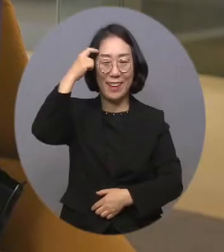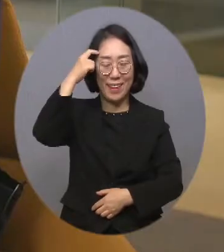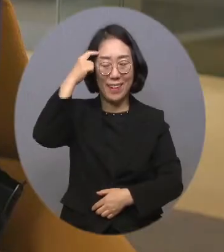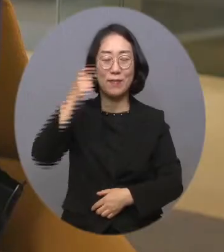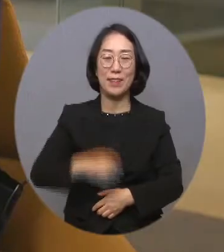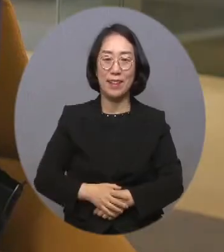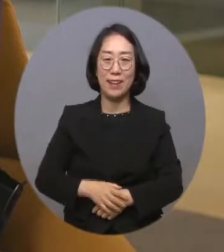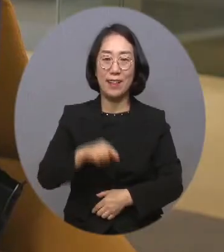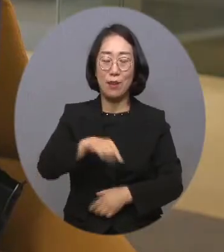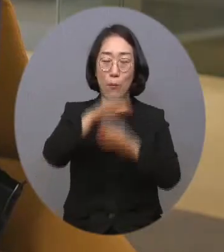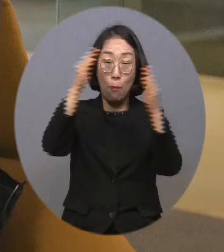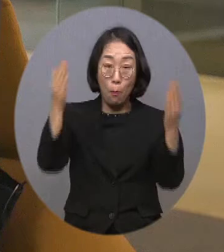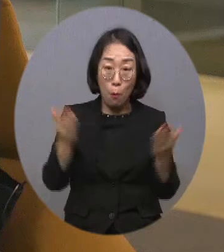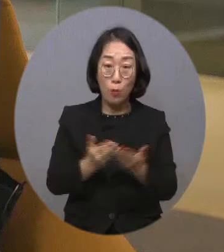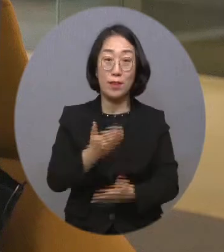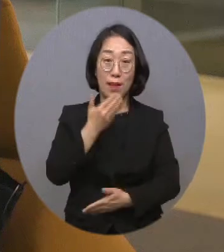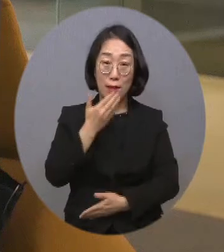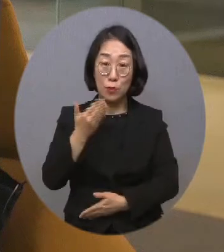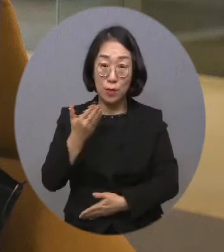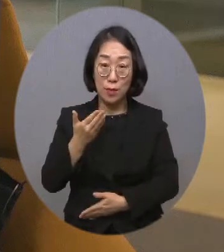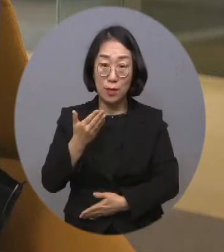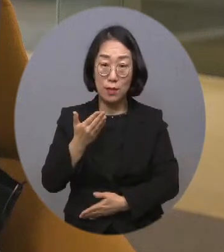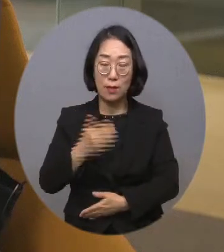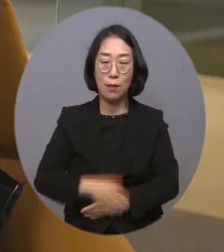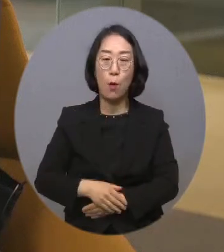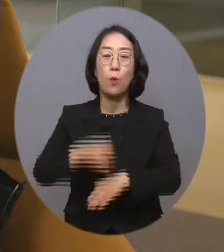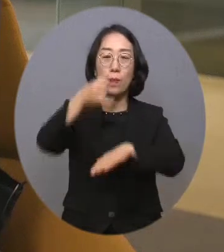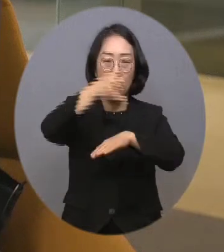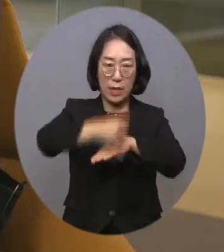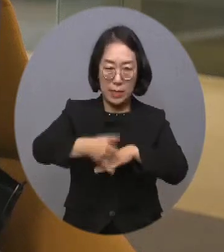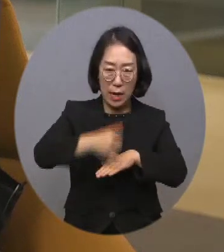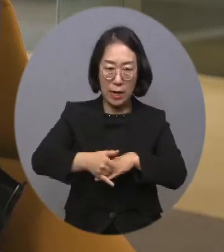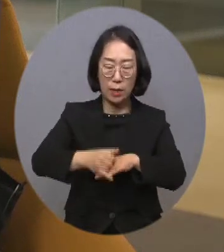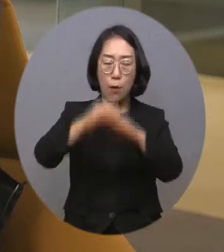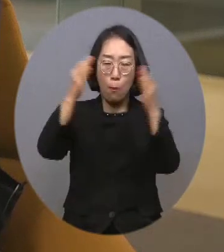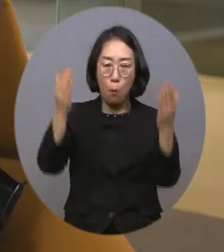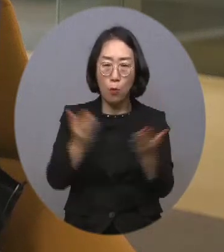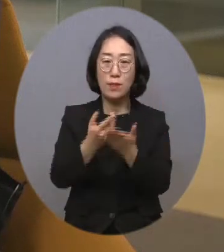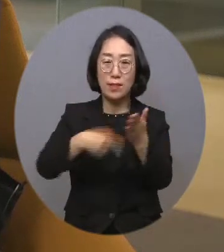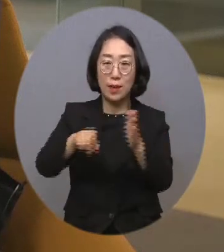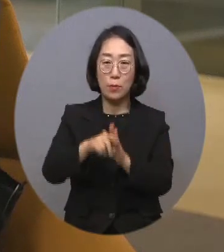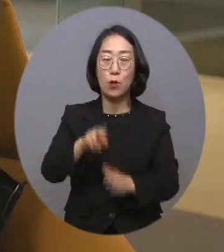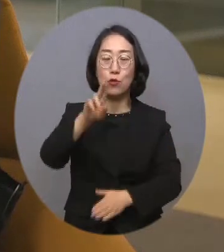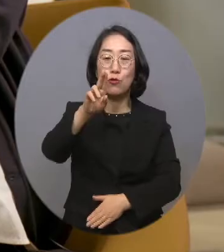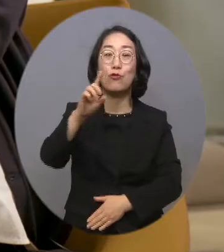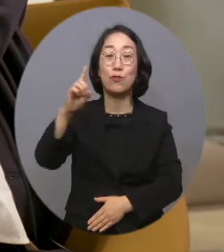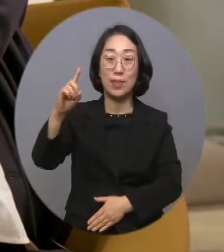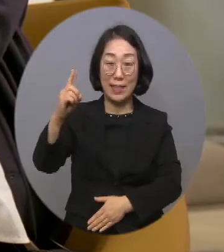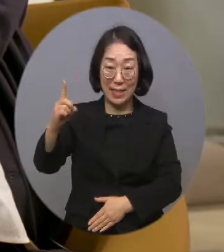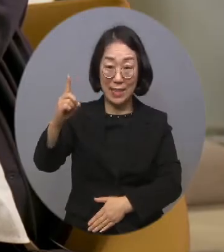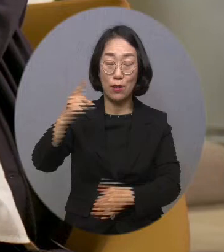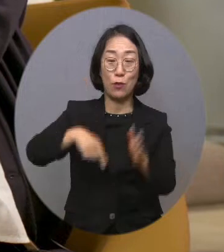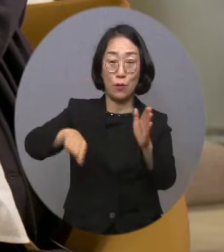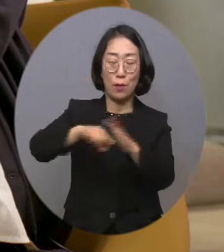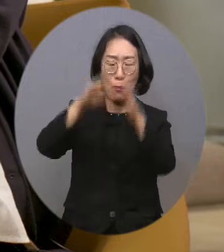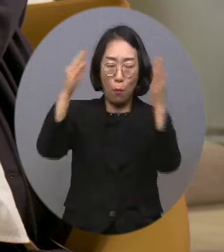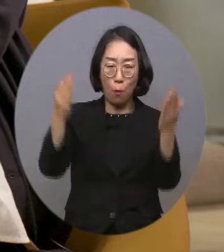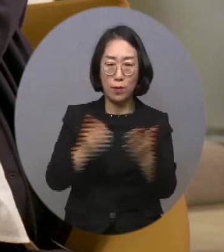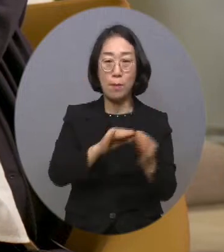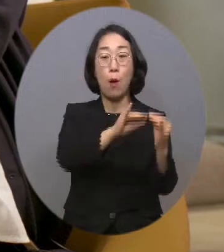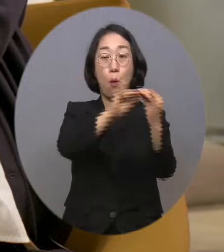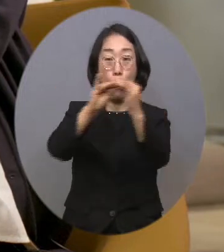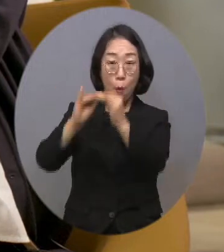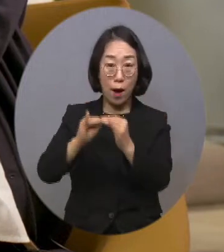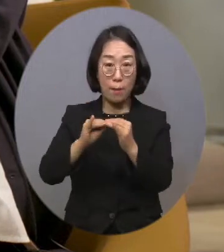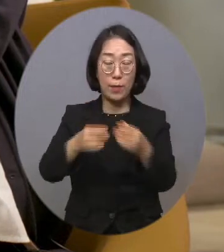합니다. 이런 모든 가능성을 위한 패션, 그리고 디자인 for all이라는 그 유니버셜의 컨셉을 많은 분들이 공감해